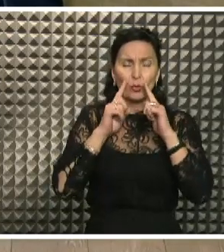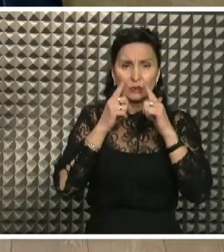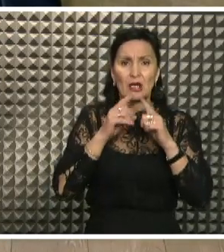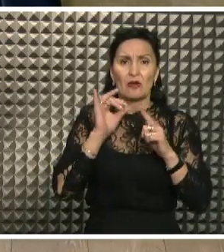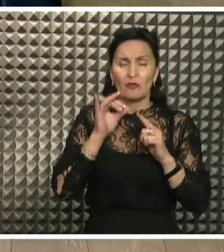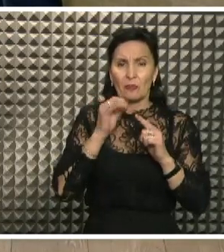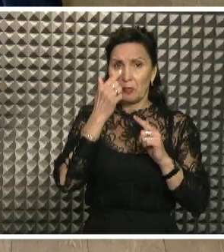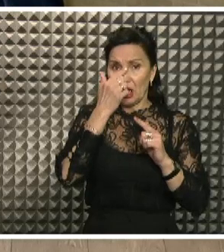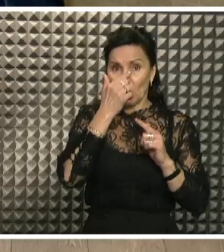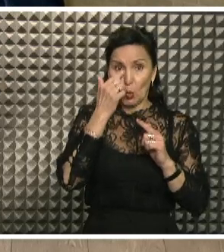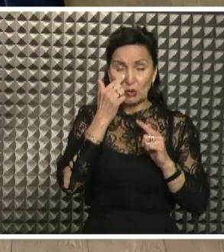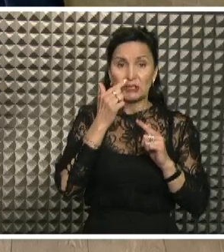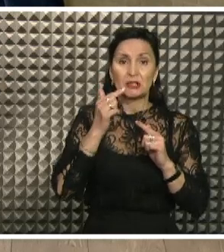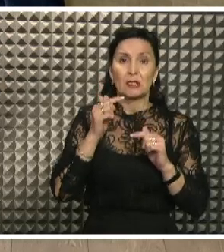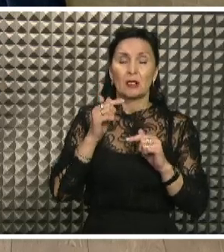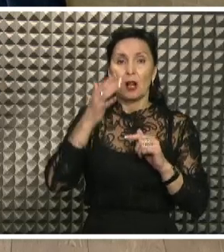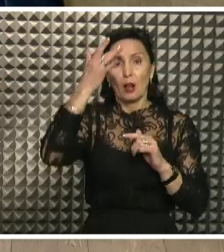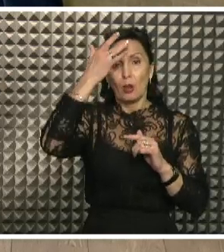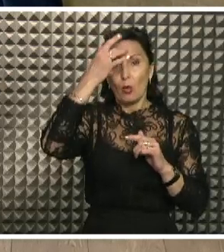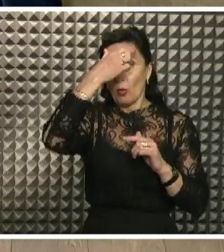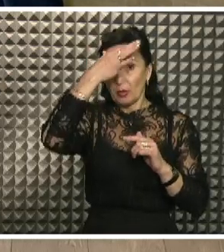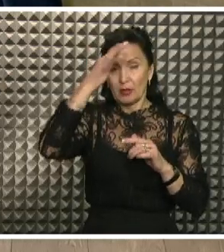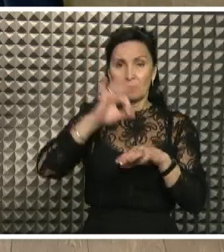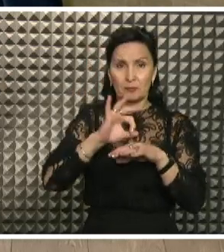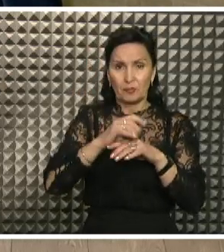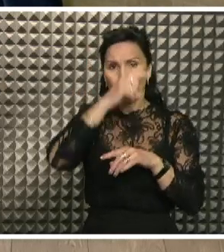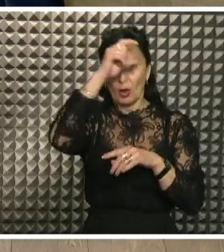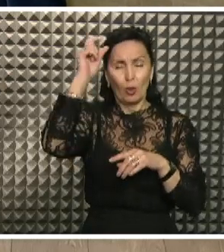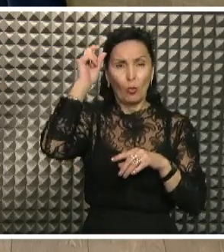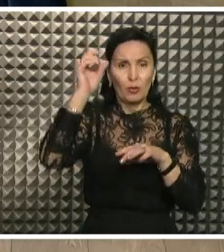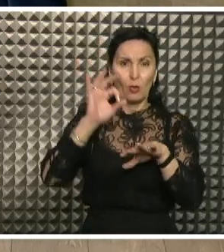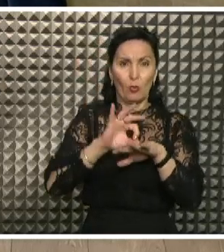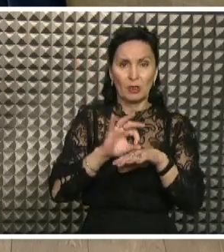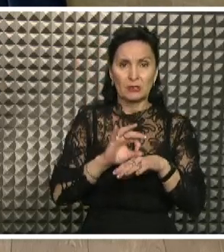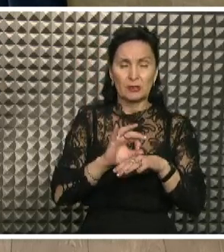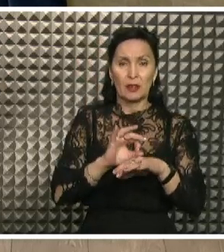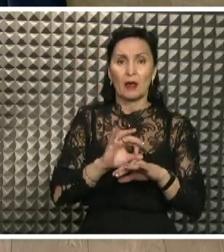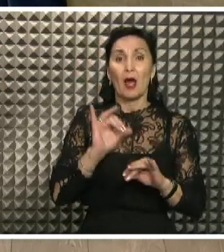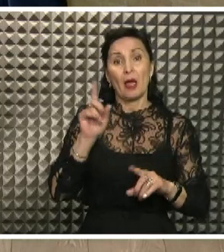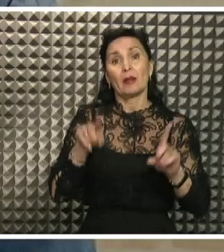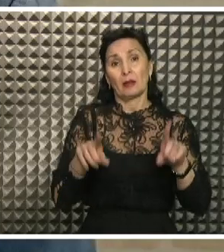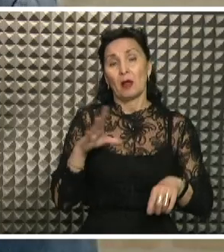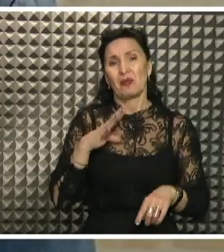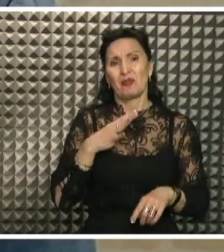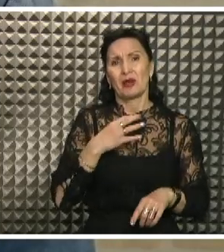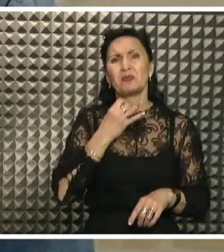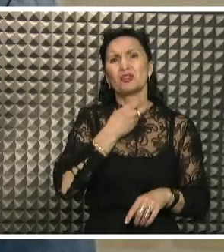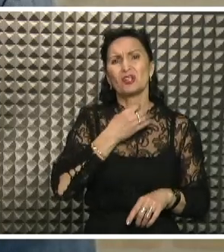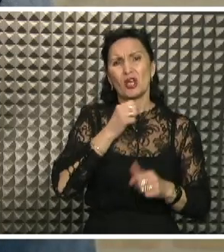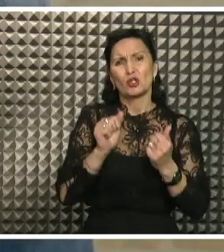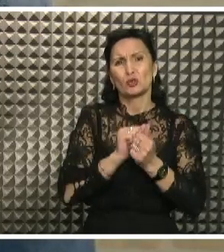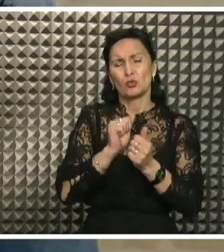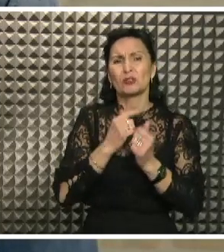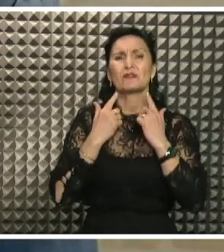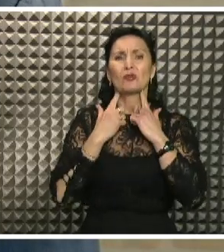в области переносицы, в области лобных, лба, лобной области. А иногда бывает першение, сухость в